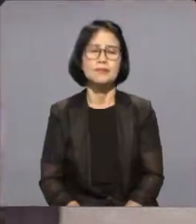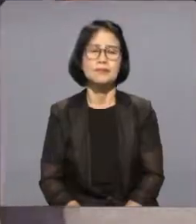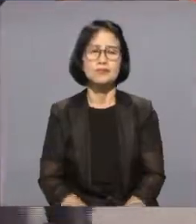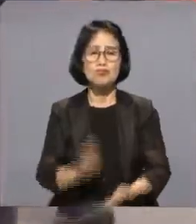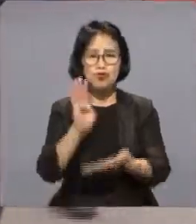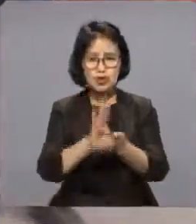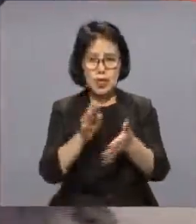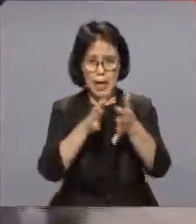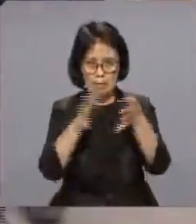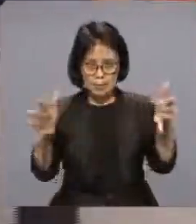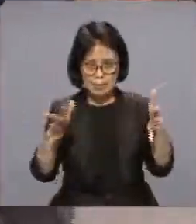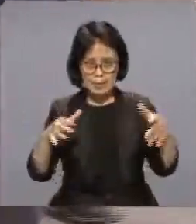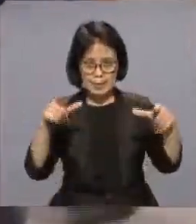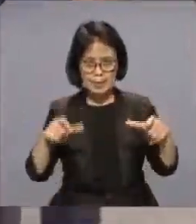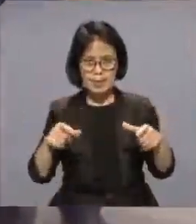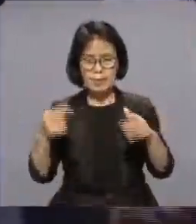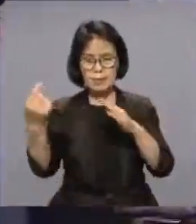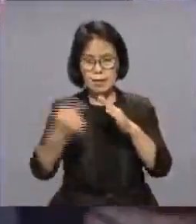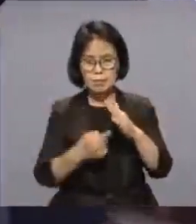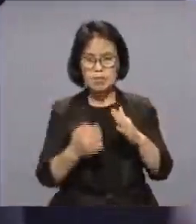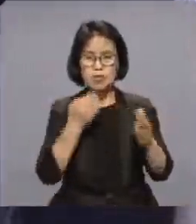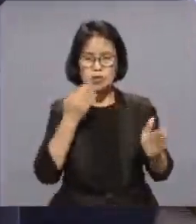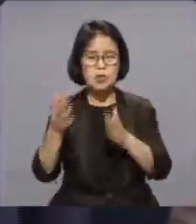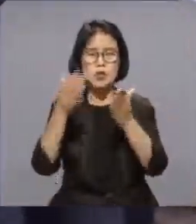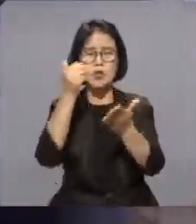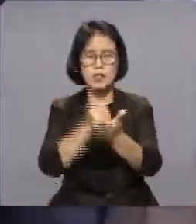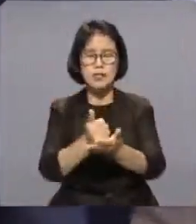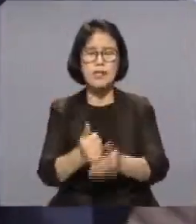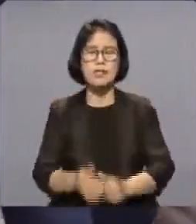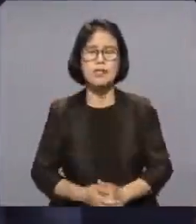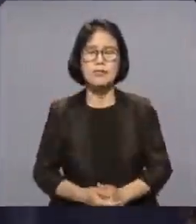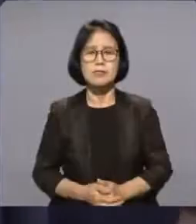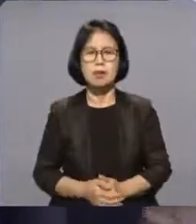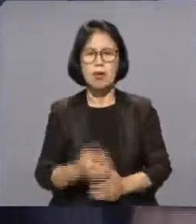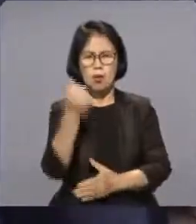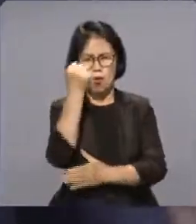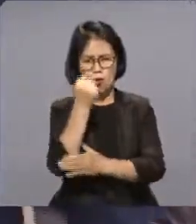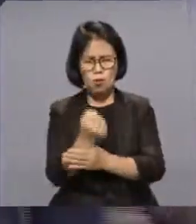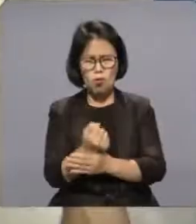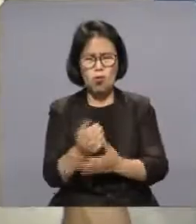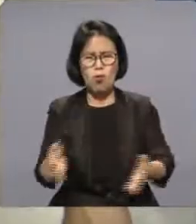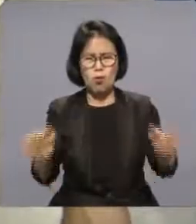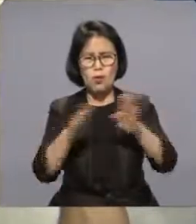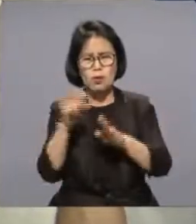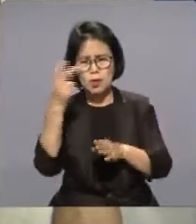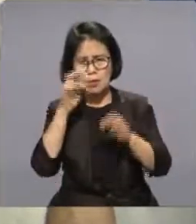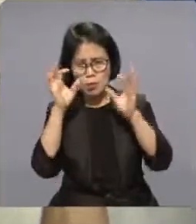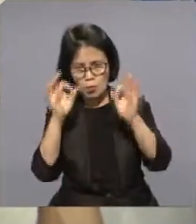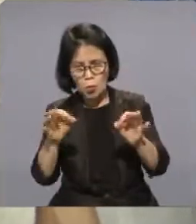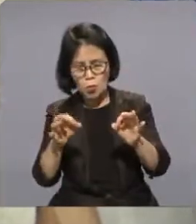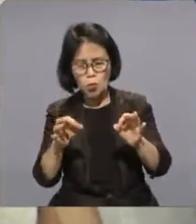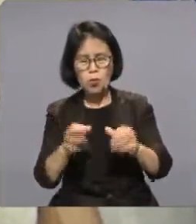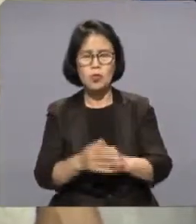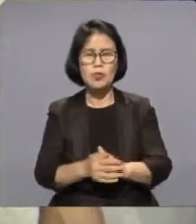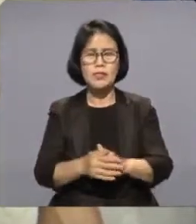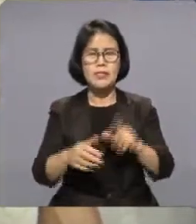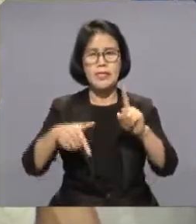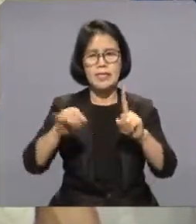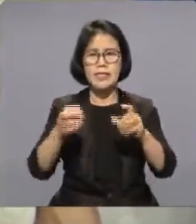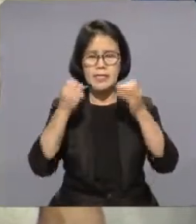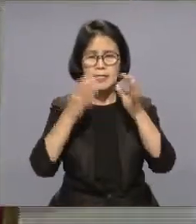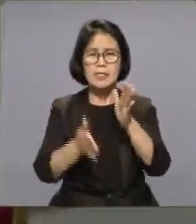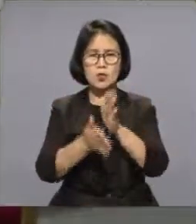분당의 한 아파트 단지를 찾은 김동연 경기도지사. 노후된 시설들을 살핀 김 지사는 현장에서 일기